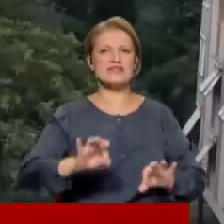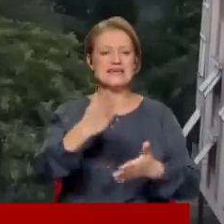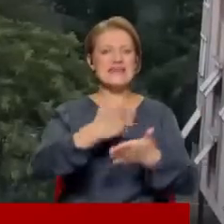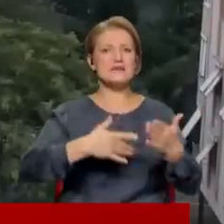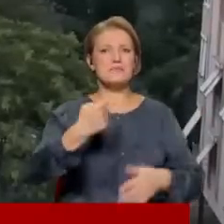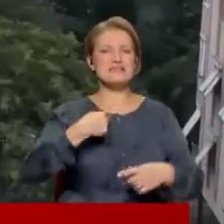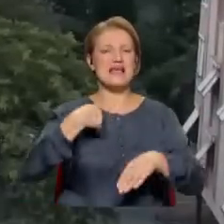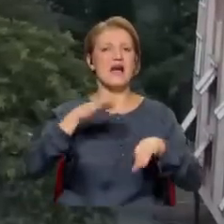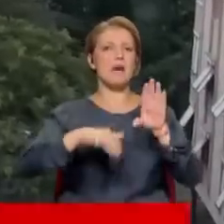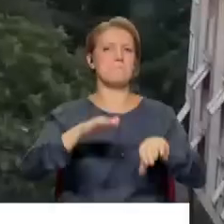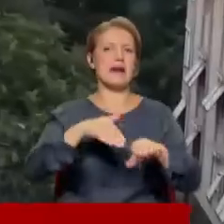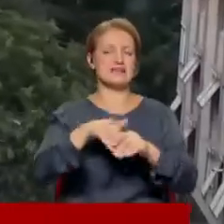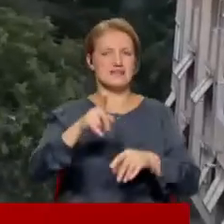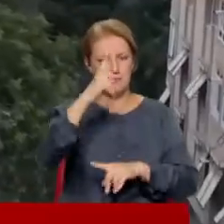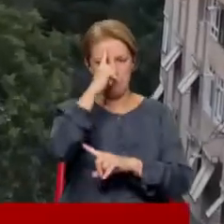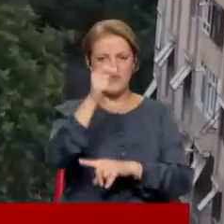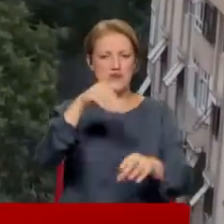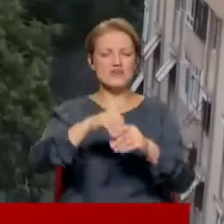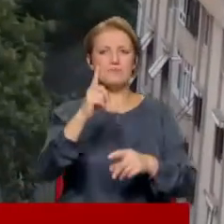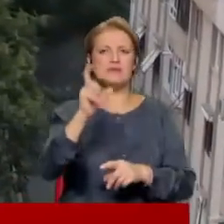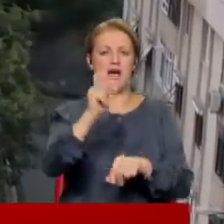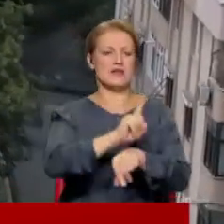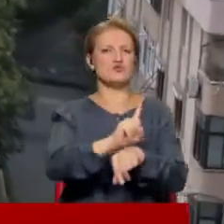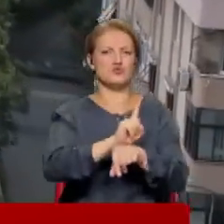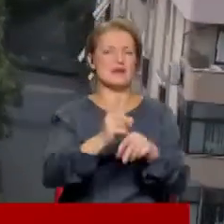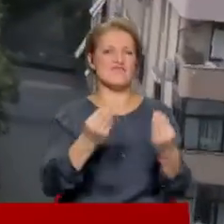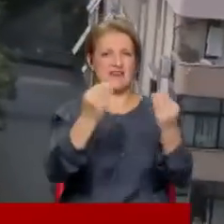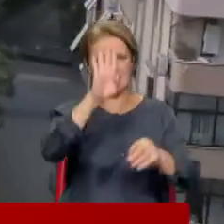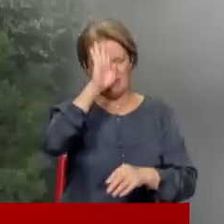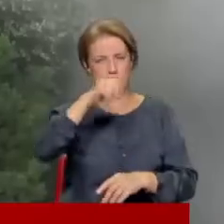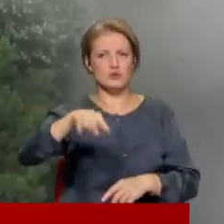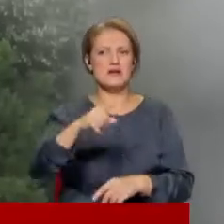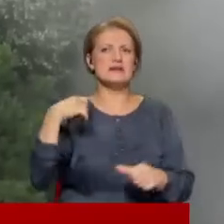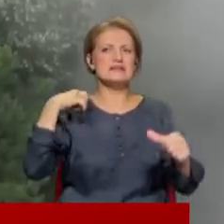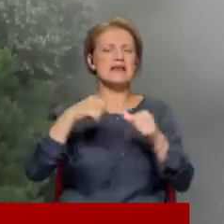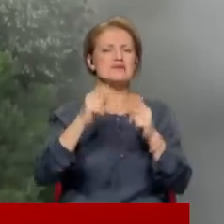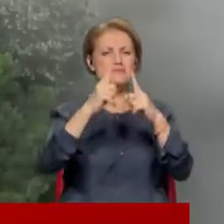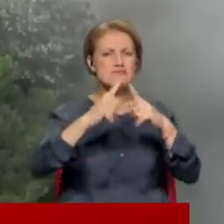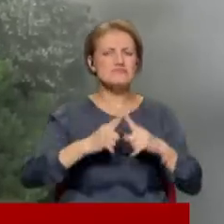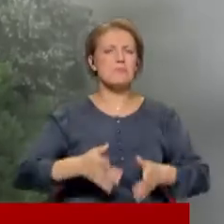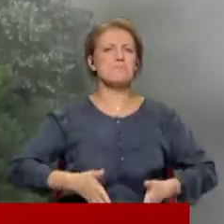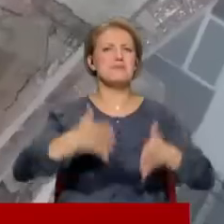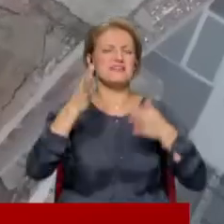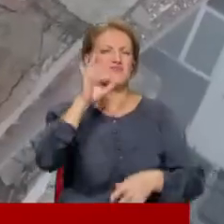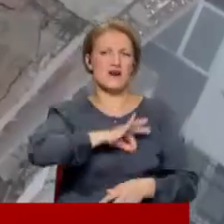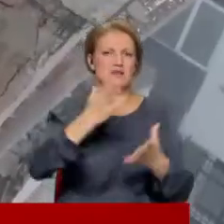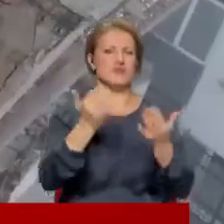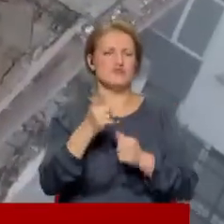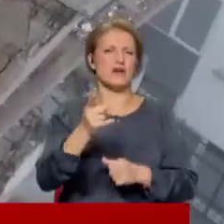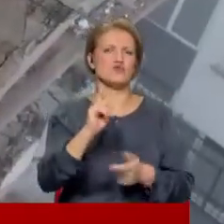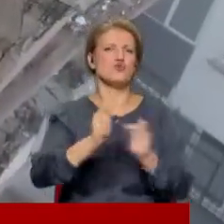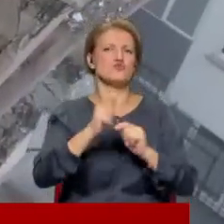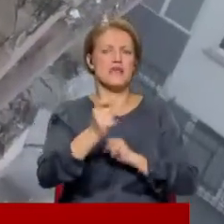Yarısı Bizden kampanyası başvuru için bir aylık süre tanıdı İstanbullulara. Yine sınırlı sayıda bina yararlanabilecek